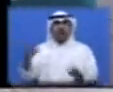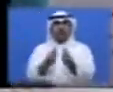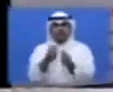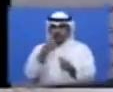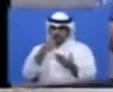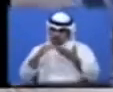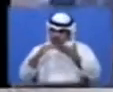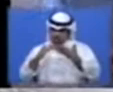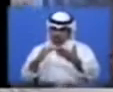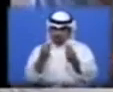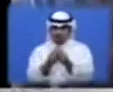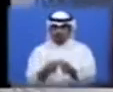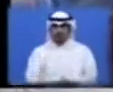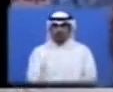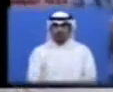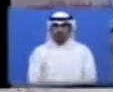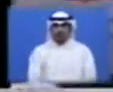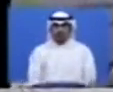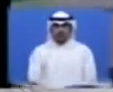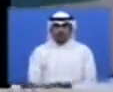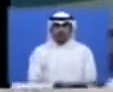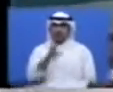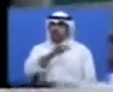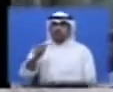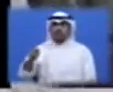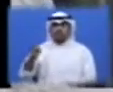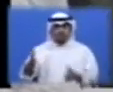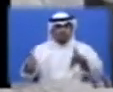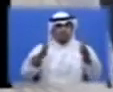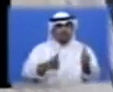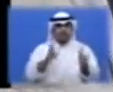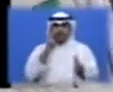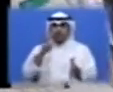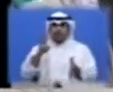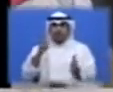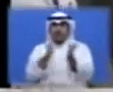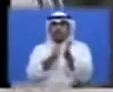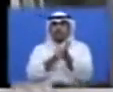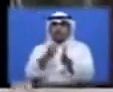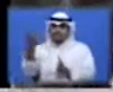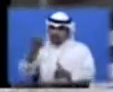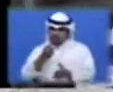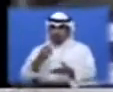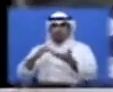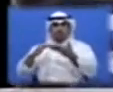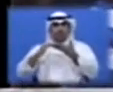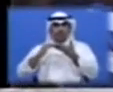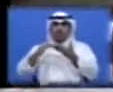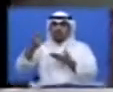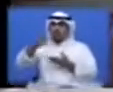نظرا للظروف الصعبة ان نتأجر بيت عادي ونحط المرضى فيه على الفرشات العادية نظرا لعدم وجود